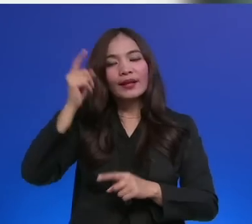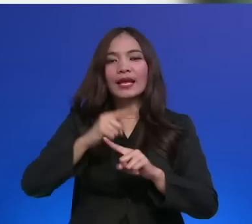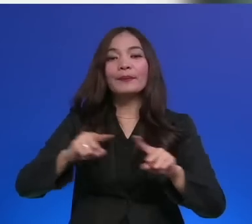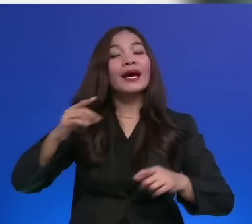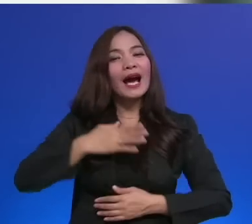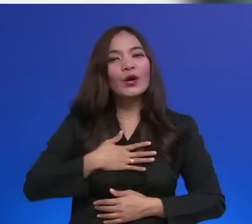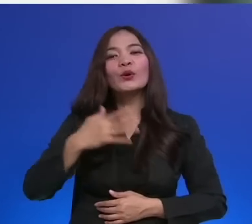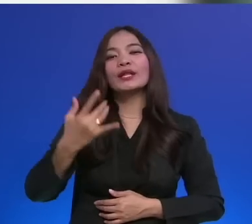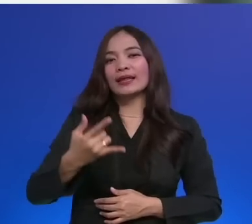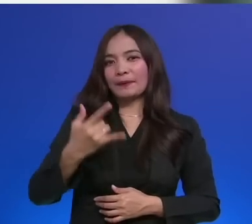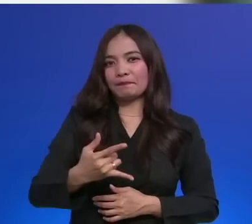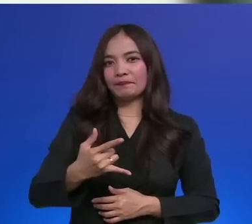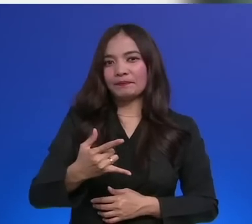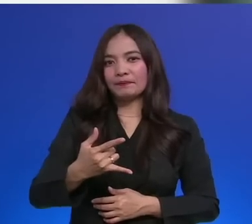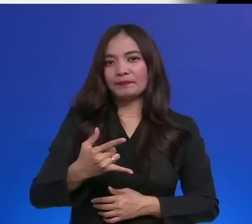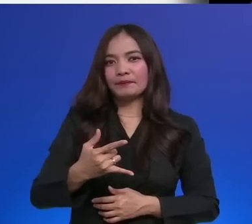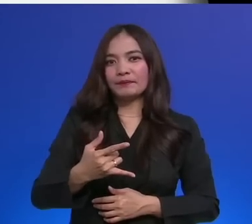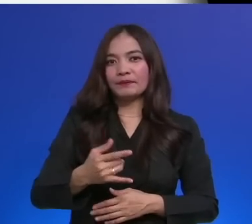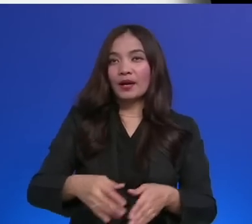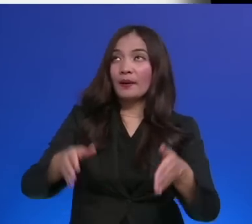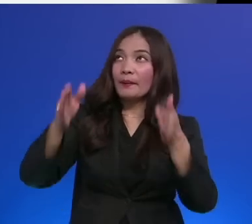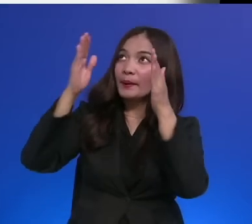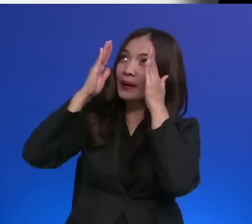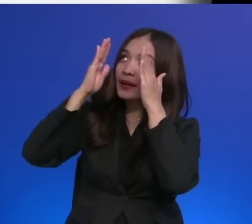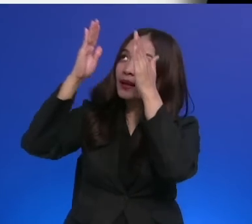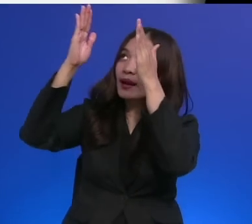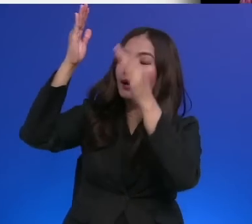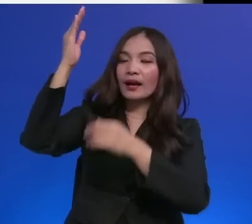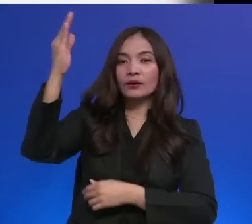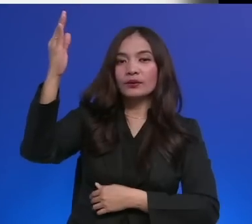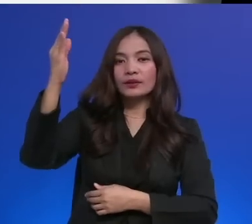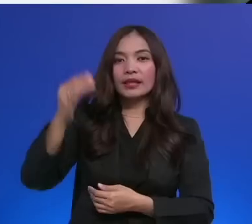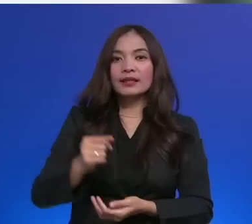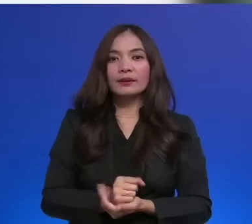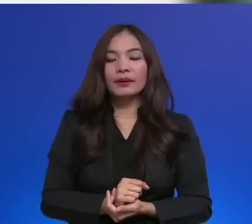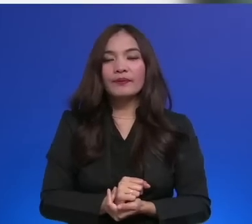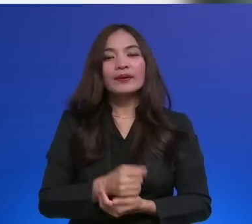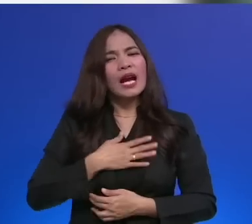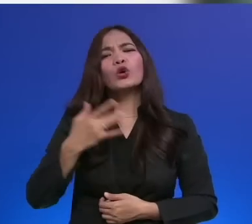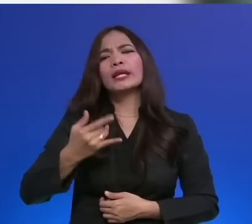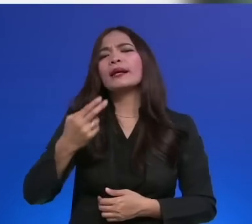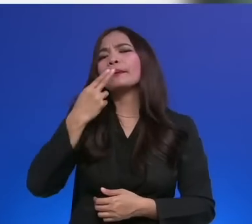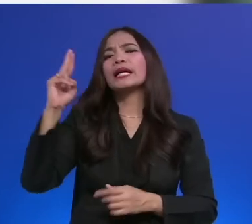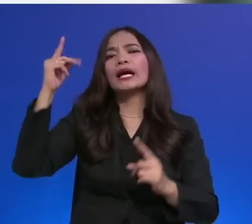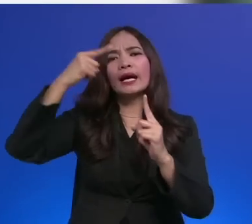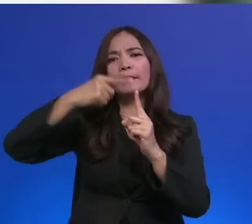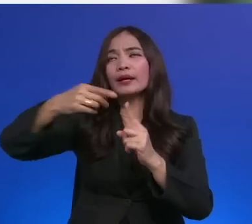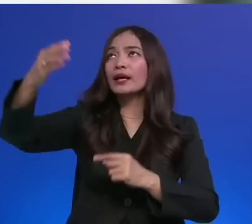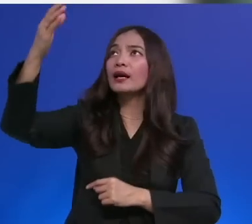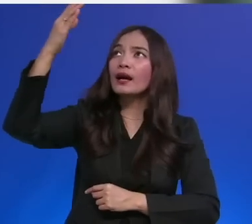aku tetap memandang engkau. Tetap aku percaya kepadamu